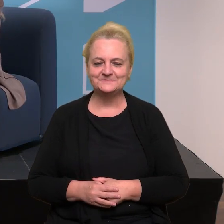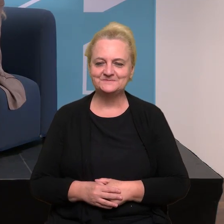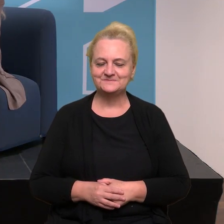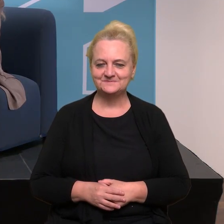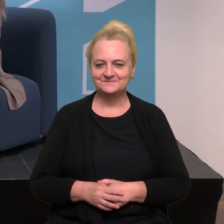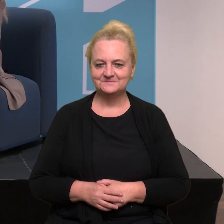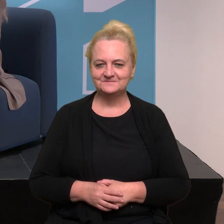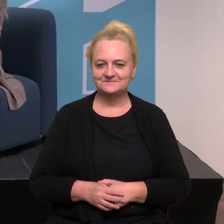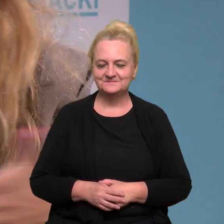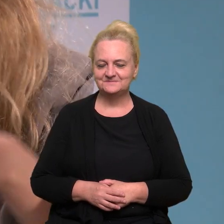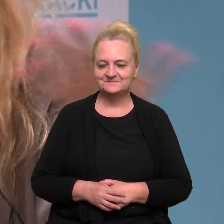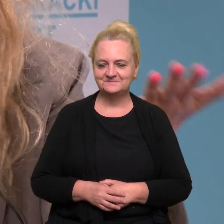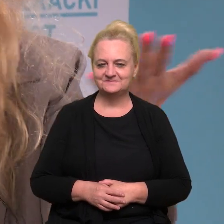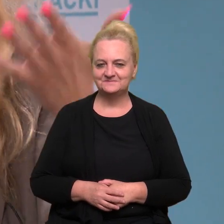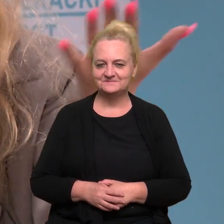Dzięki.